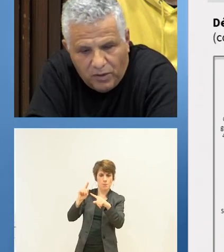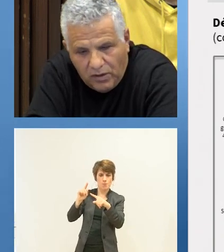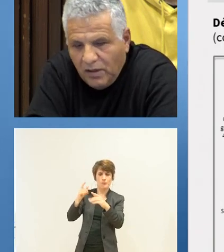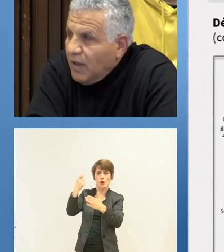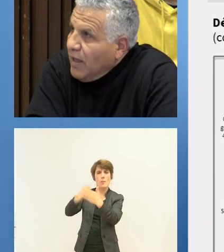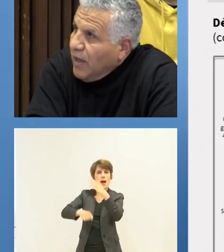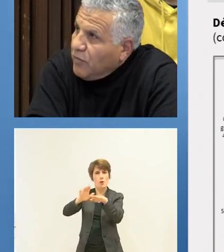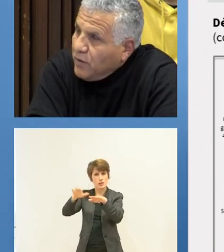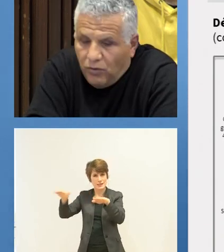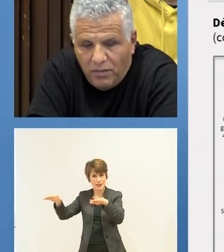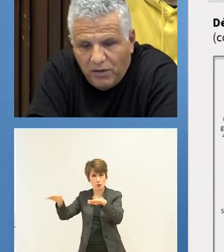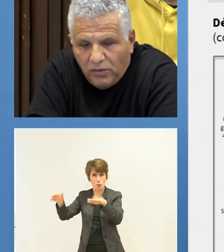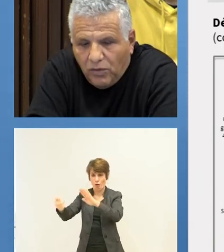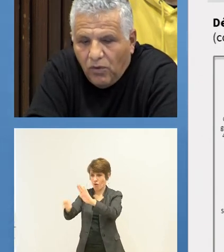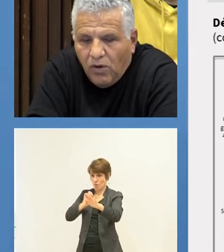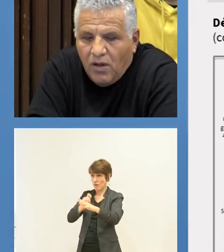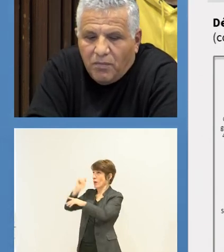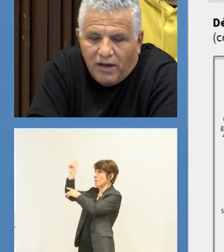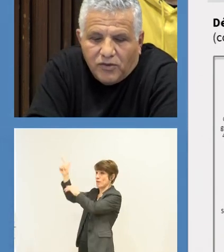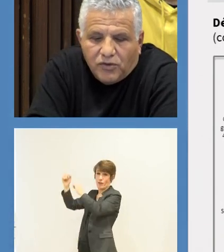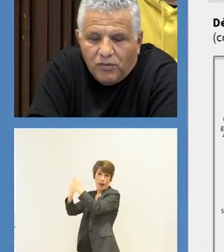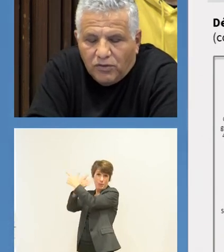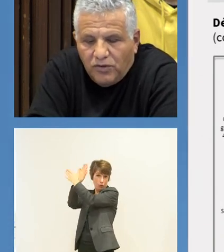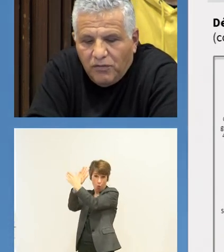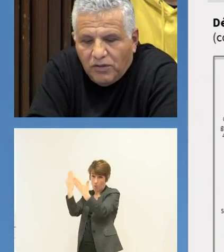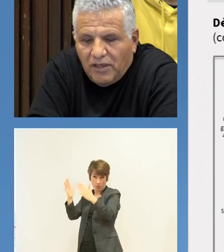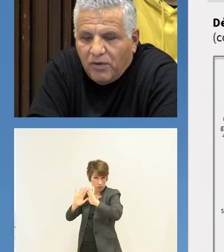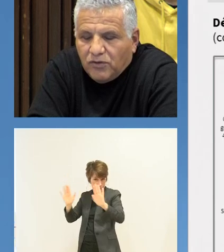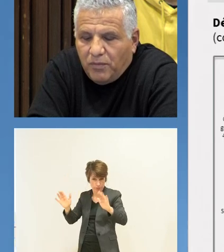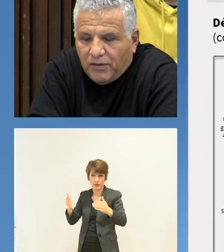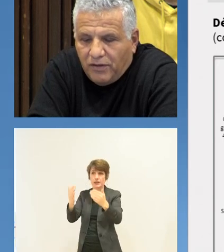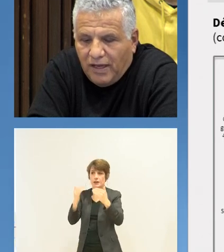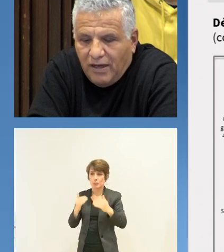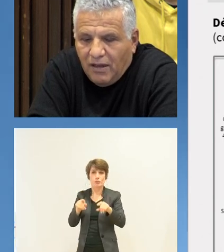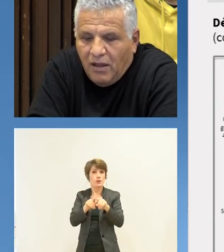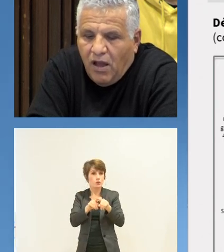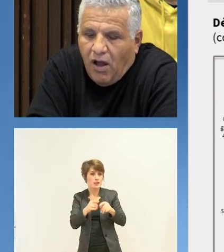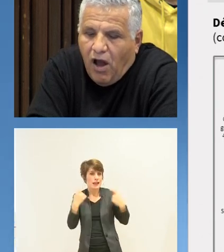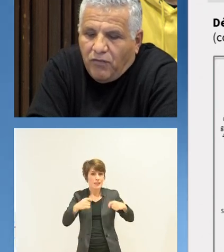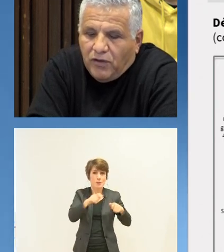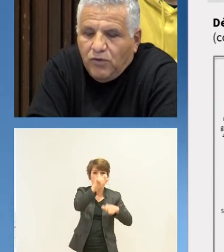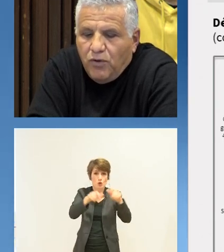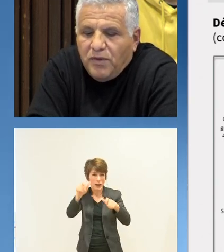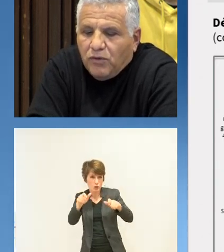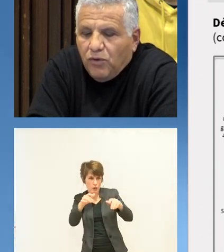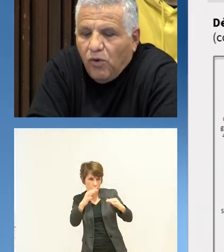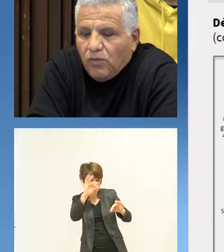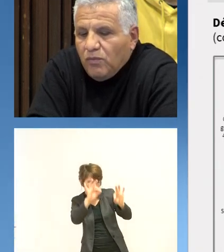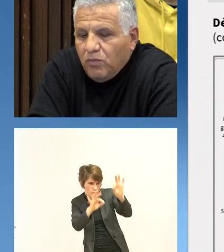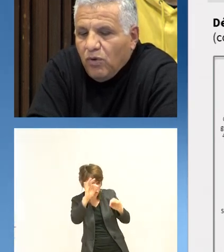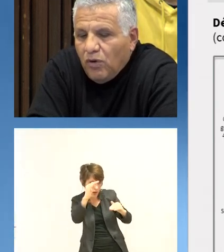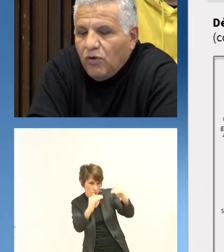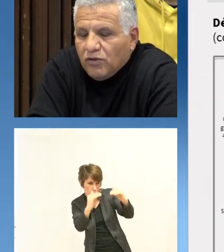métropole et 1,8 million d'euros par l'ajustement du niveau des dépenses de personnel 1,2 million d'euros